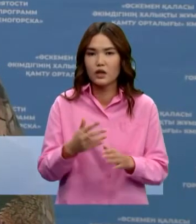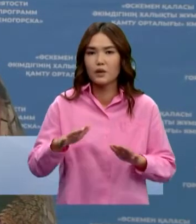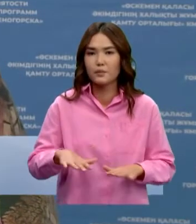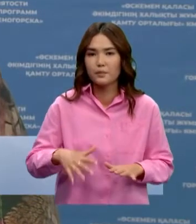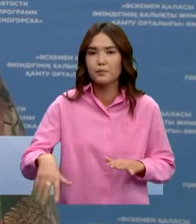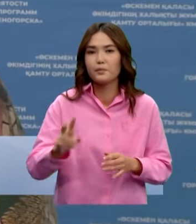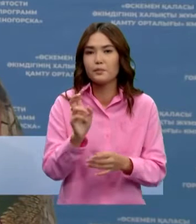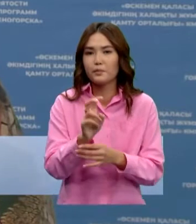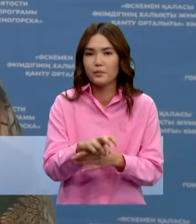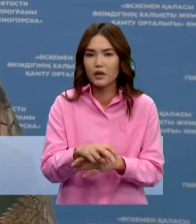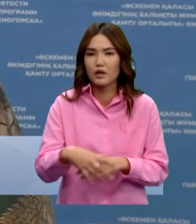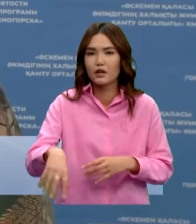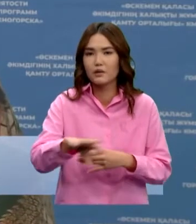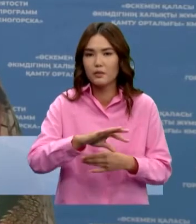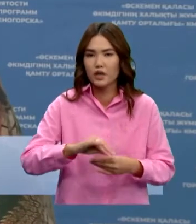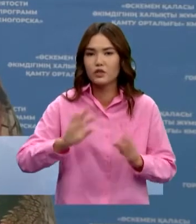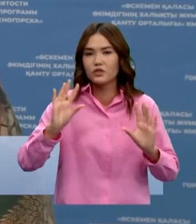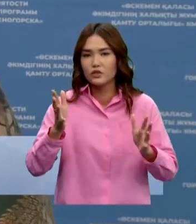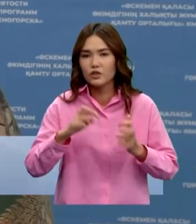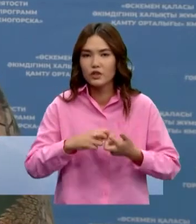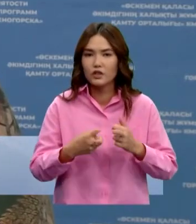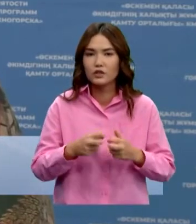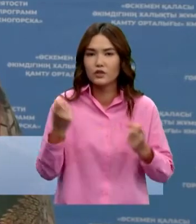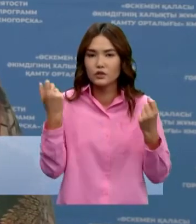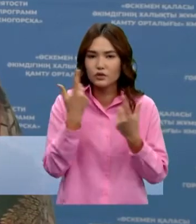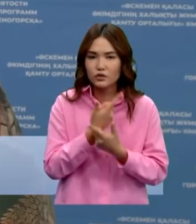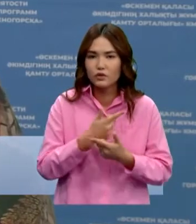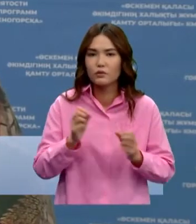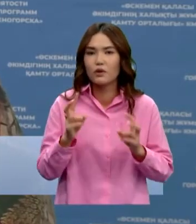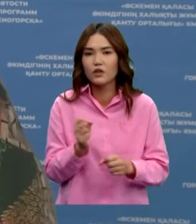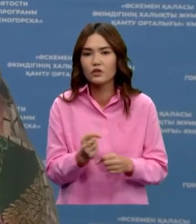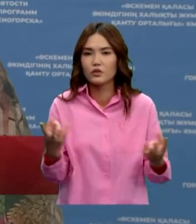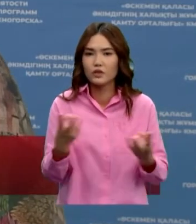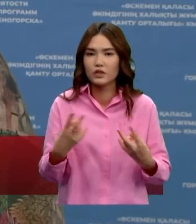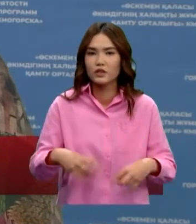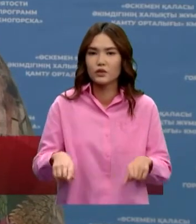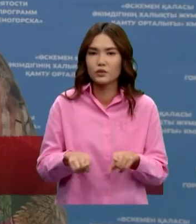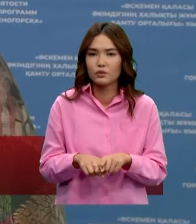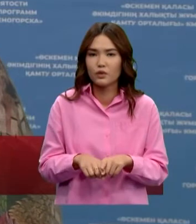мекемеге барып, барлық жағдайды түсіндіріп, бейімдеуді қалай жасау керектігі туралы